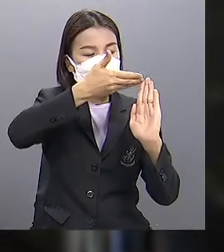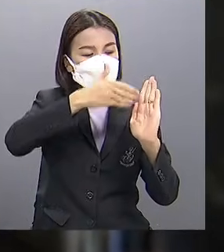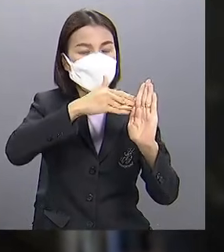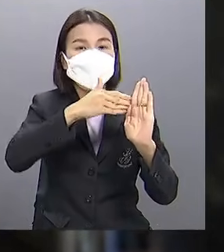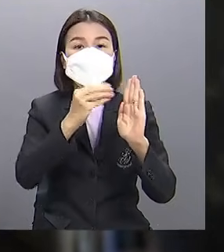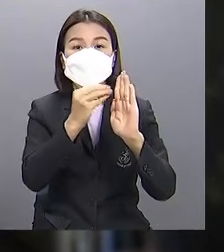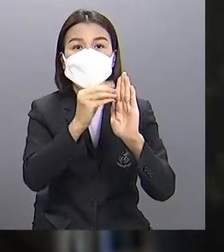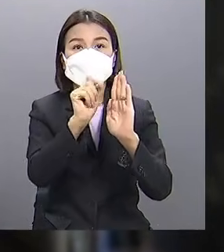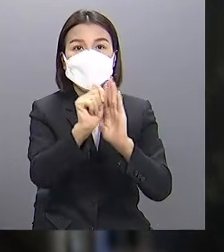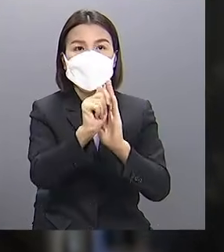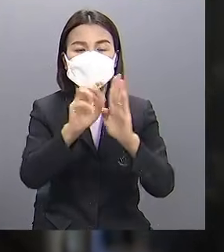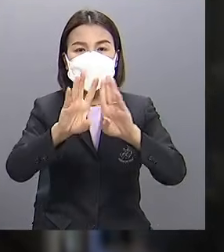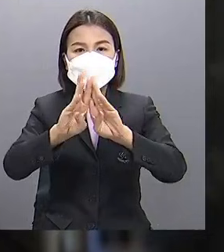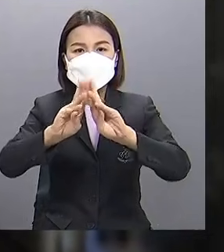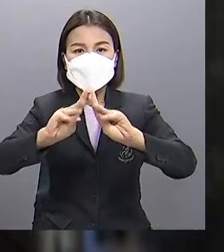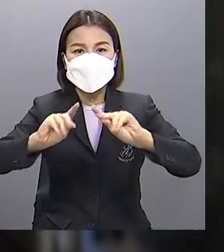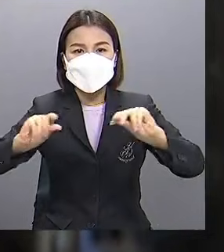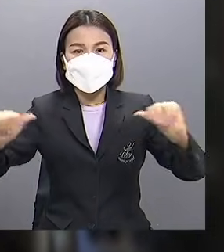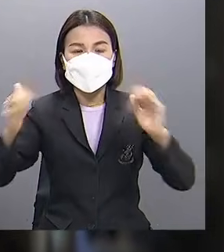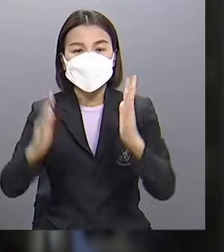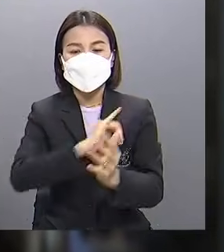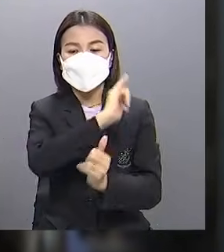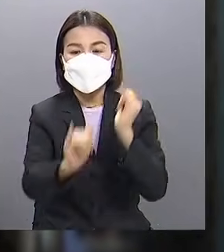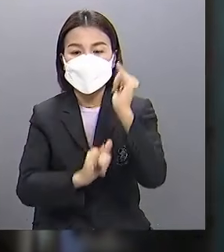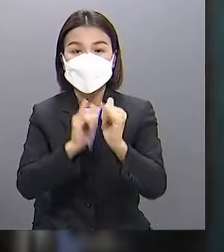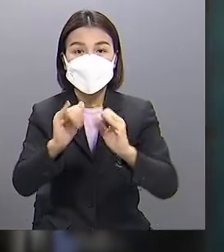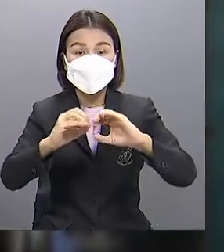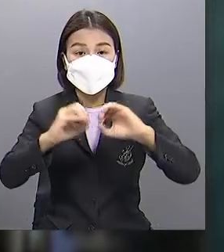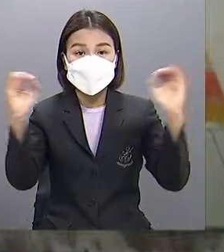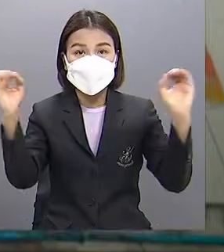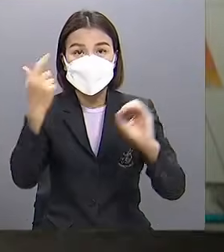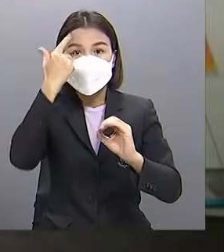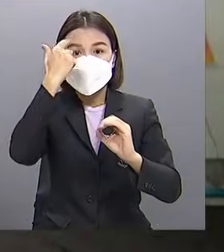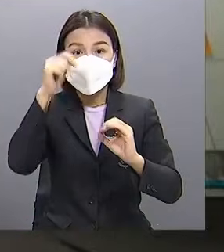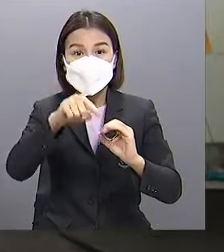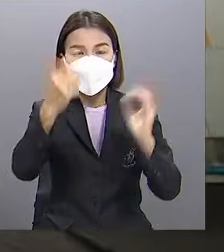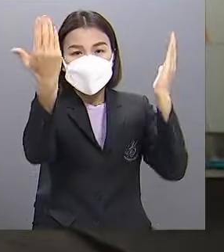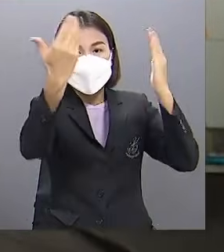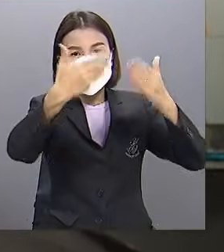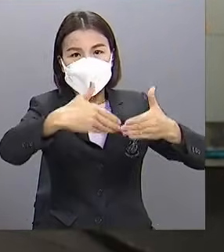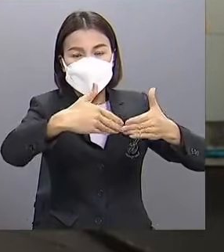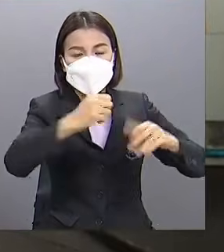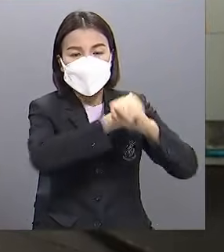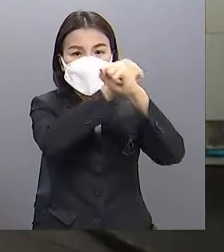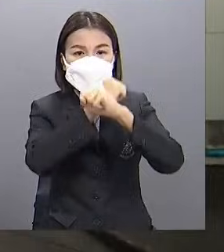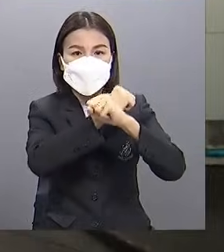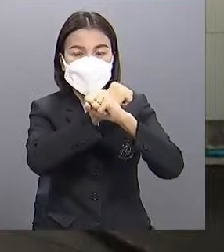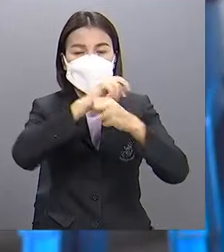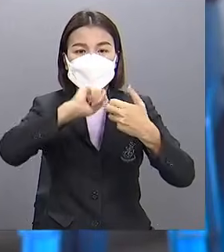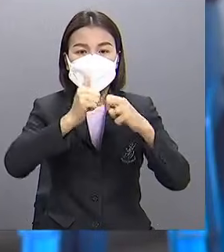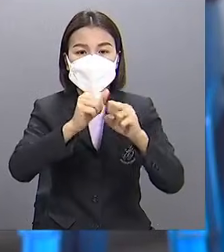บเหงาไร้เงาผู้คนหลังด่านชายแดนถูกสั่งปิดเพื่อป้องกันการระบาดของโควิด